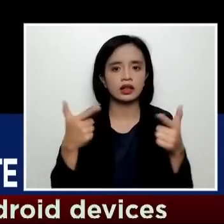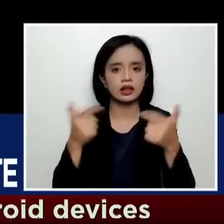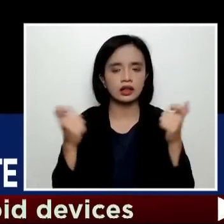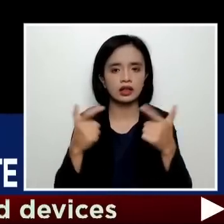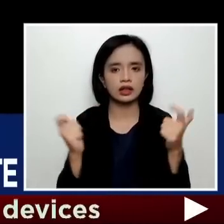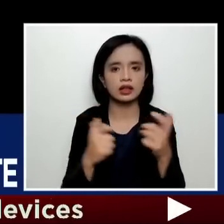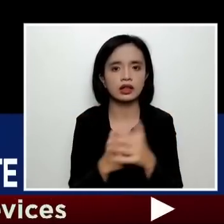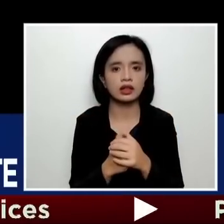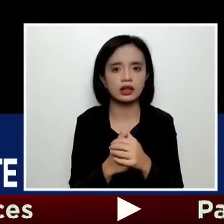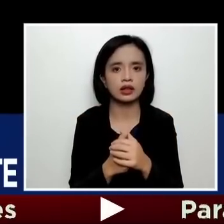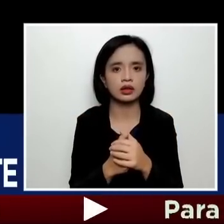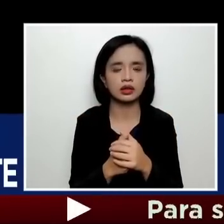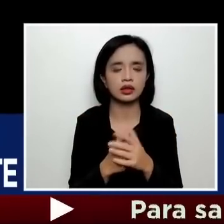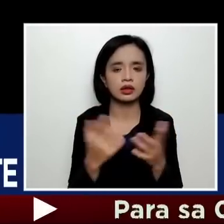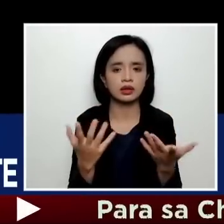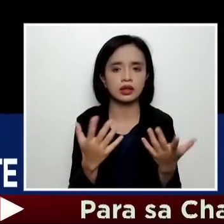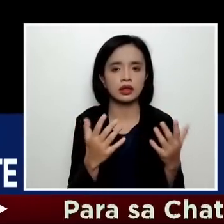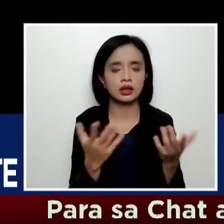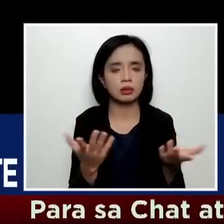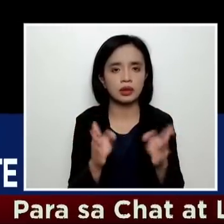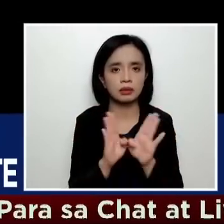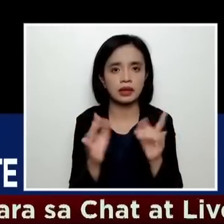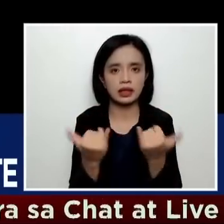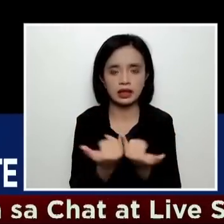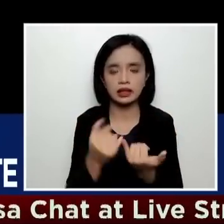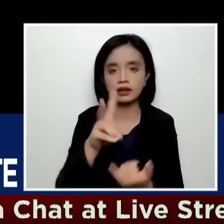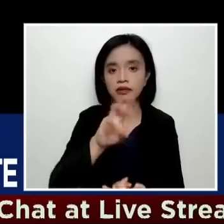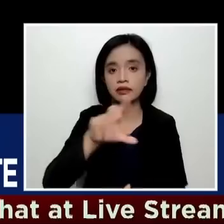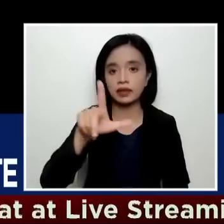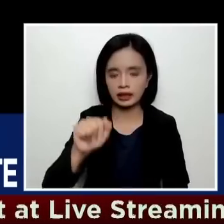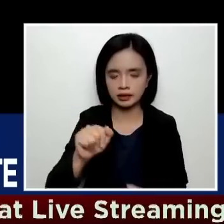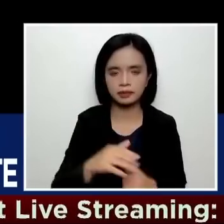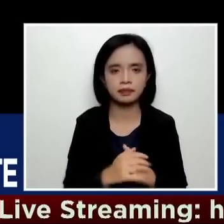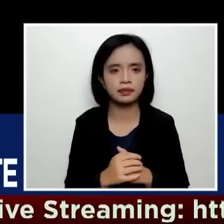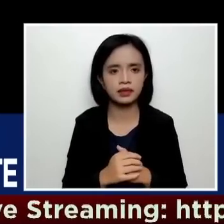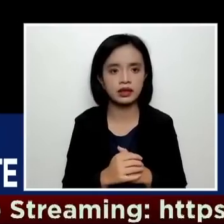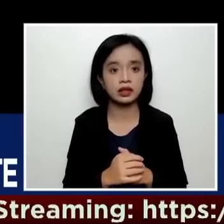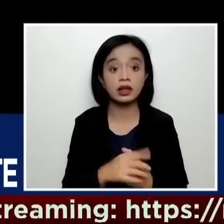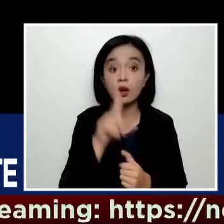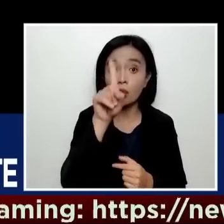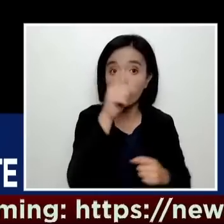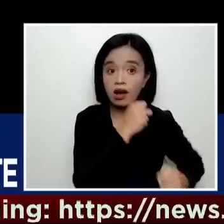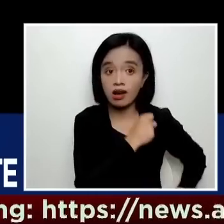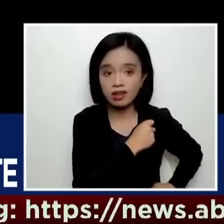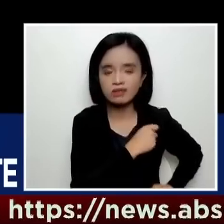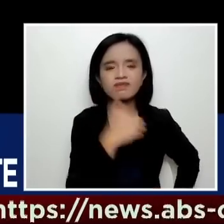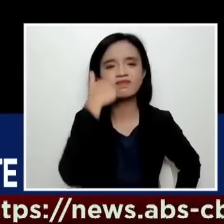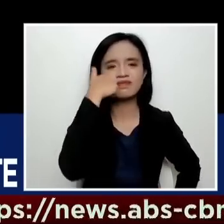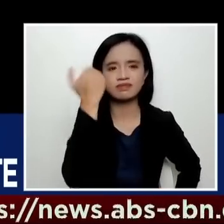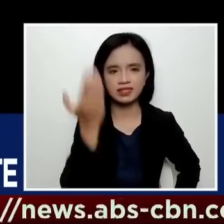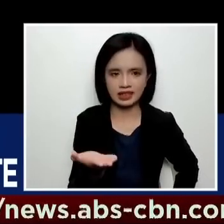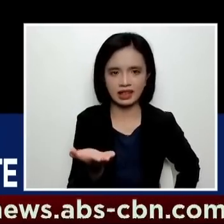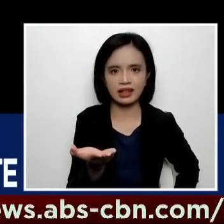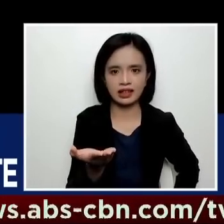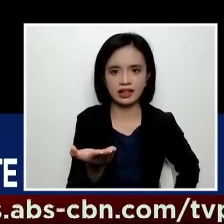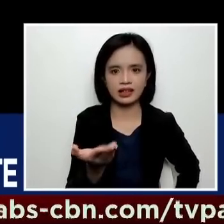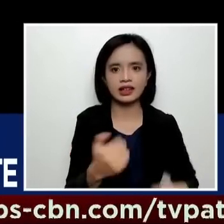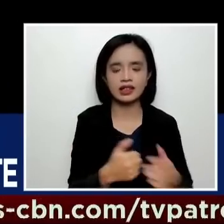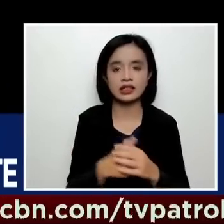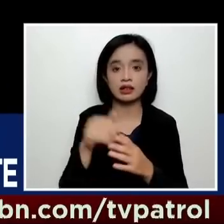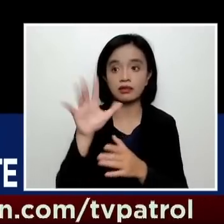2nd Infantry Battalion sa Barangay Villa Hermosa. Isang sundalo ang nasawi sa 5 minutong